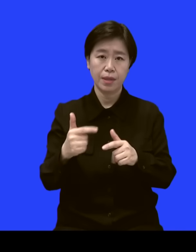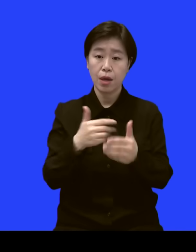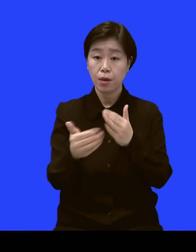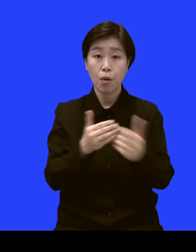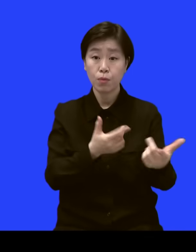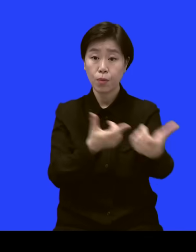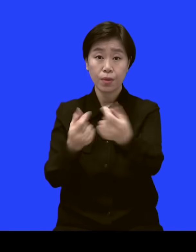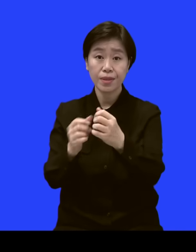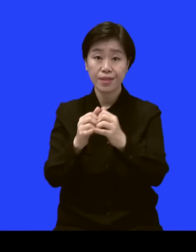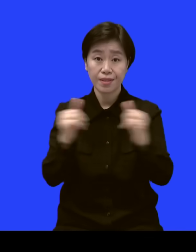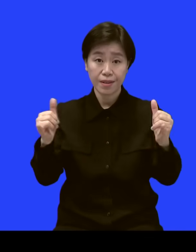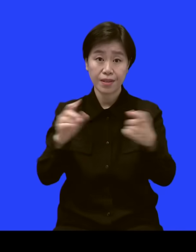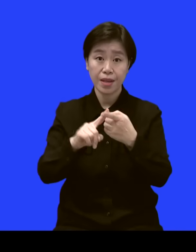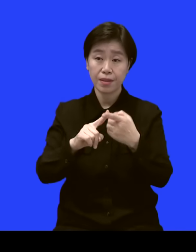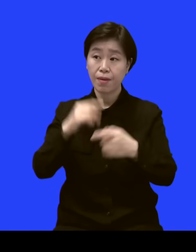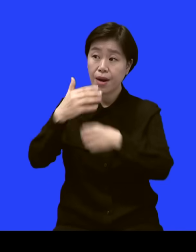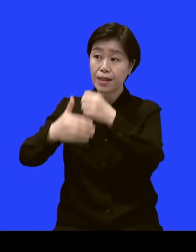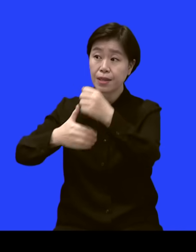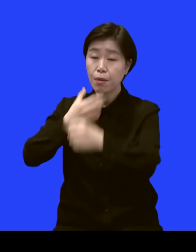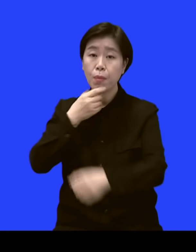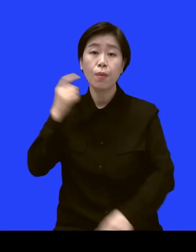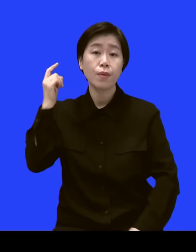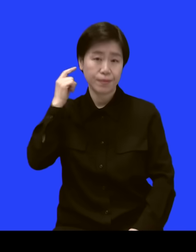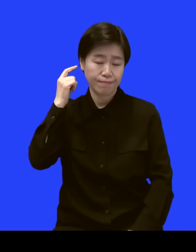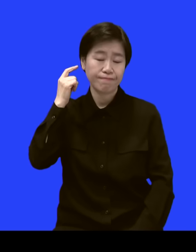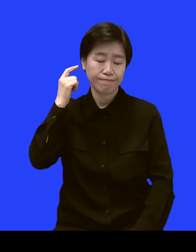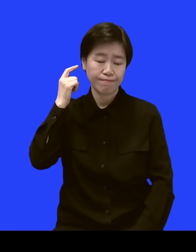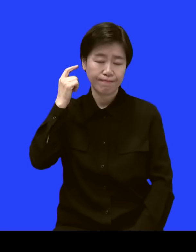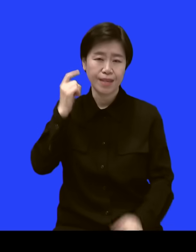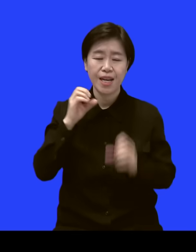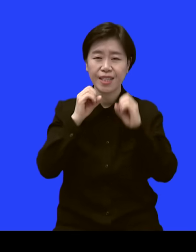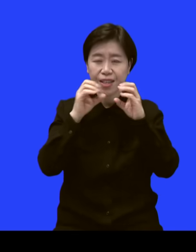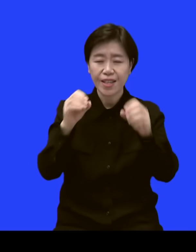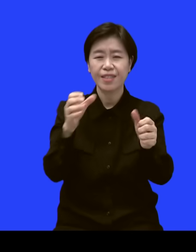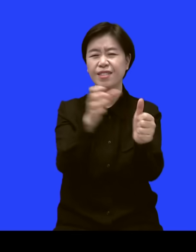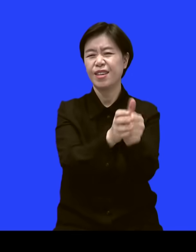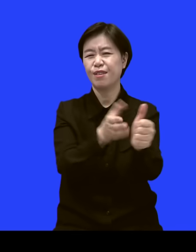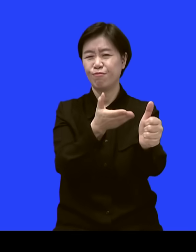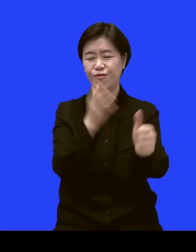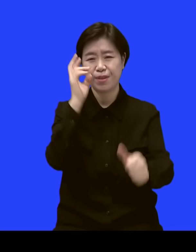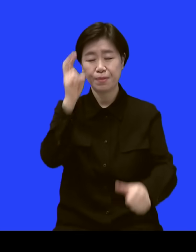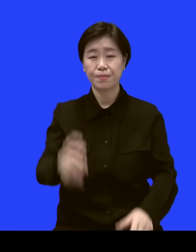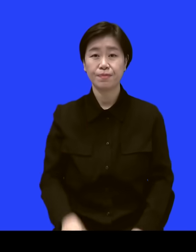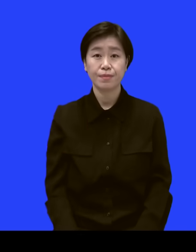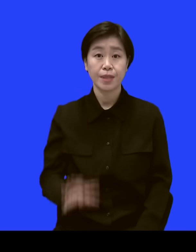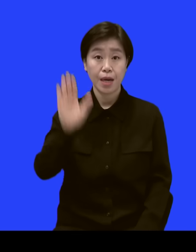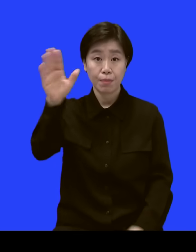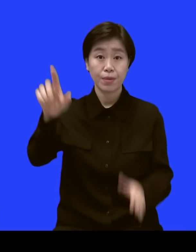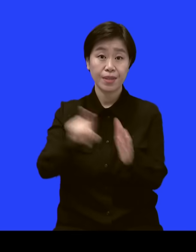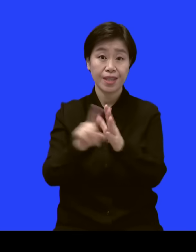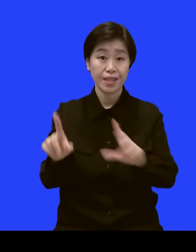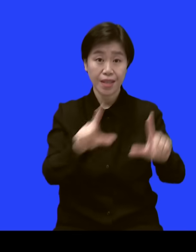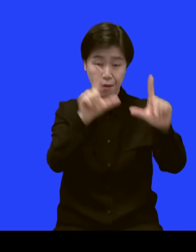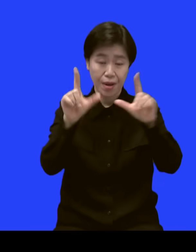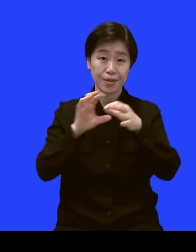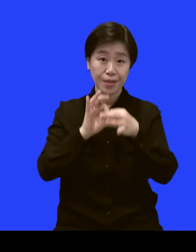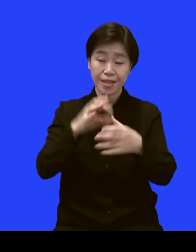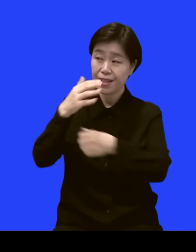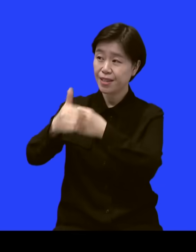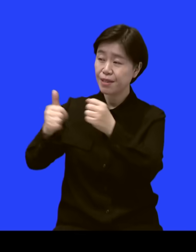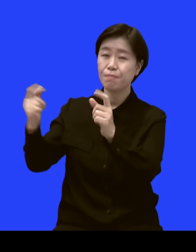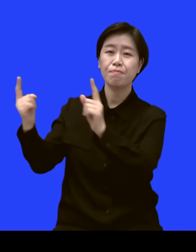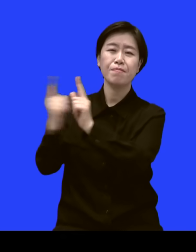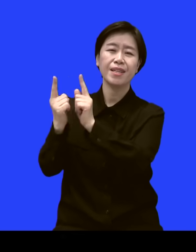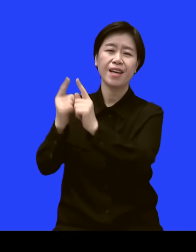경험하셨던 하나님을 또 전해 주십사 그런 책임을 하나님께 주신 것이 아닌가 생각이 들었습니다. 앞으로 더 많은 신앙생활을 통해서 네. 하나님 더 뜨겁게